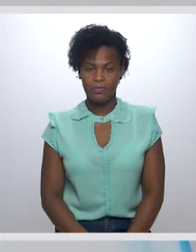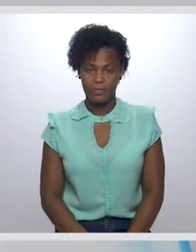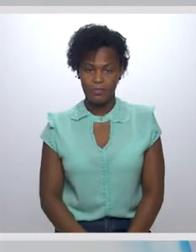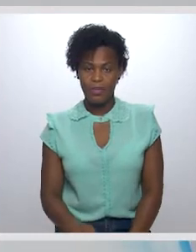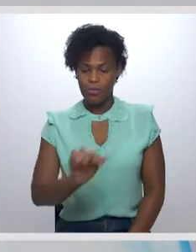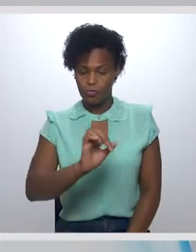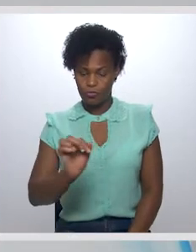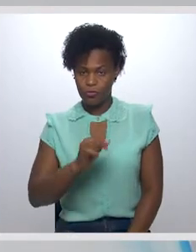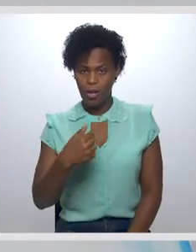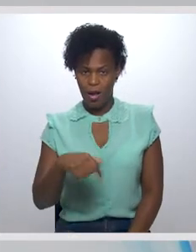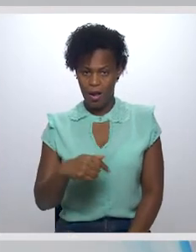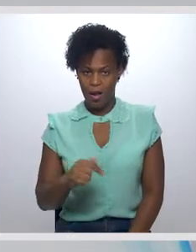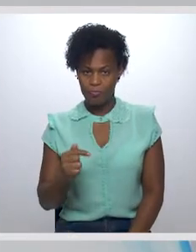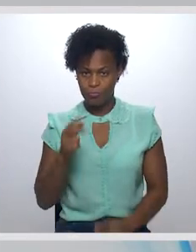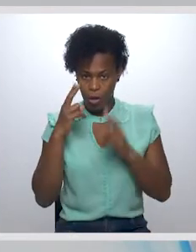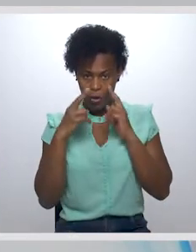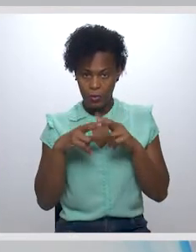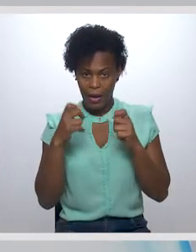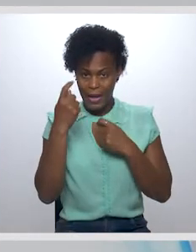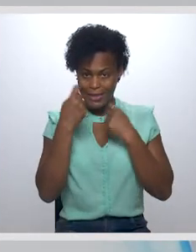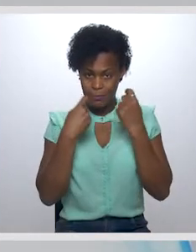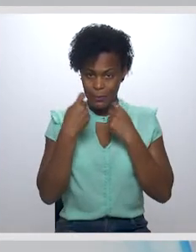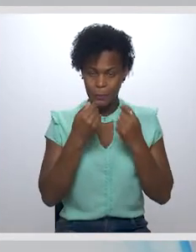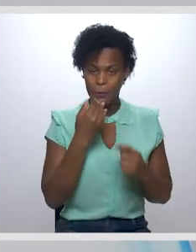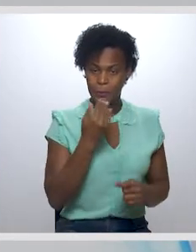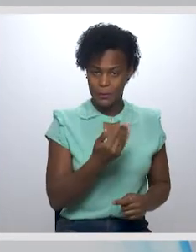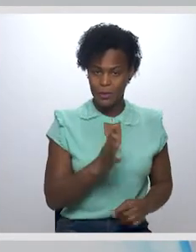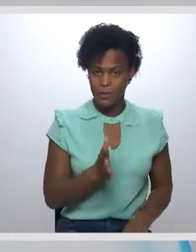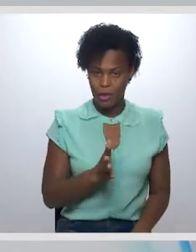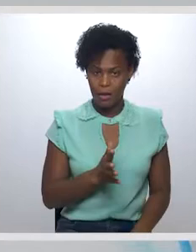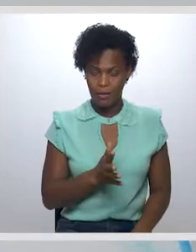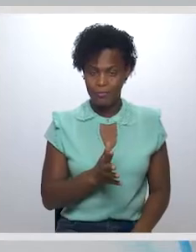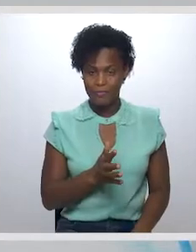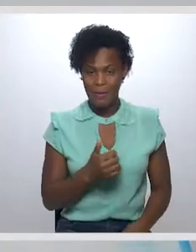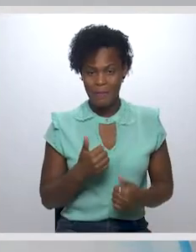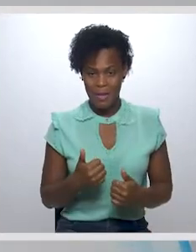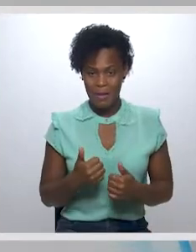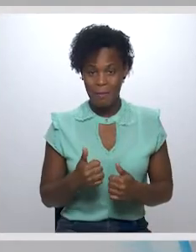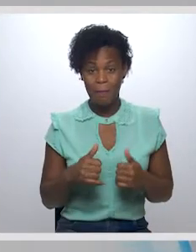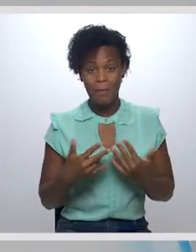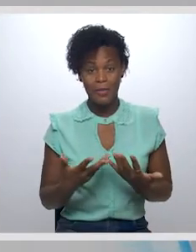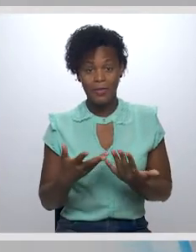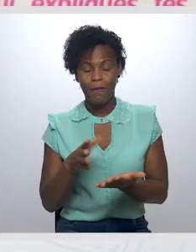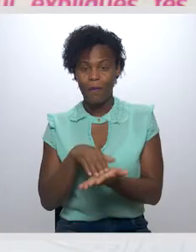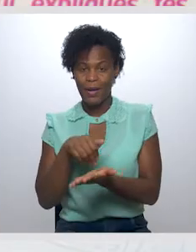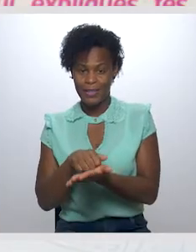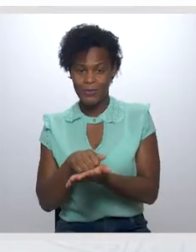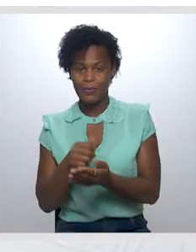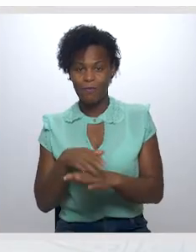vous avez pu trouver les expressions demandées? Très bien, on passe à la correction.